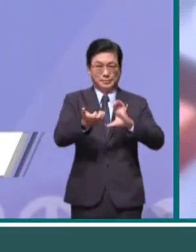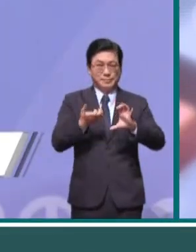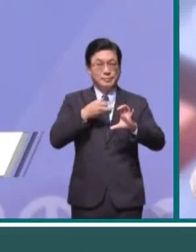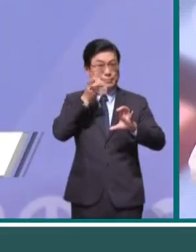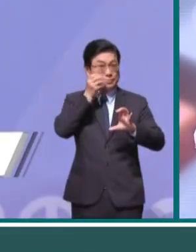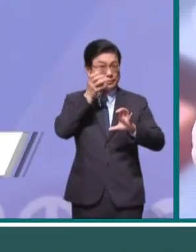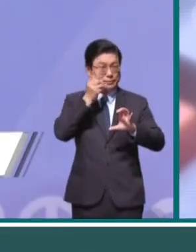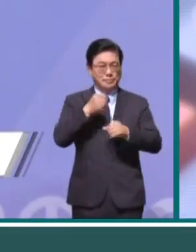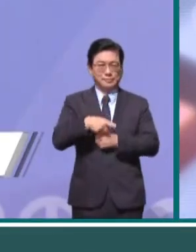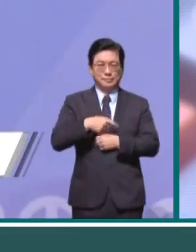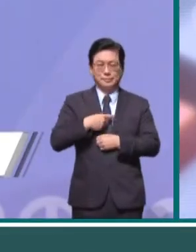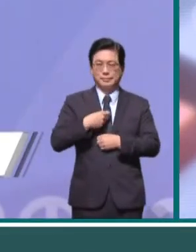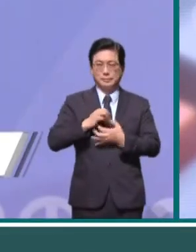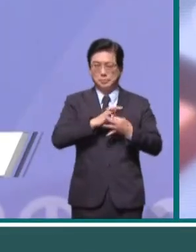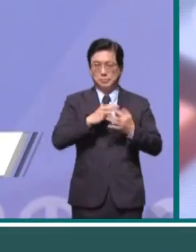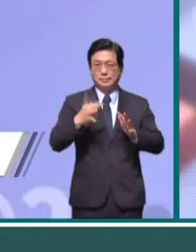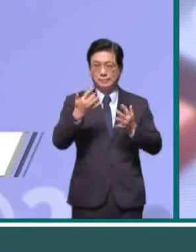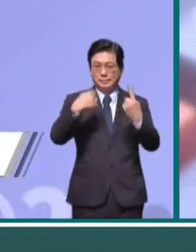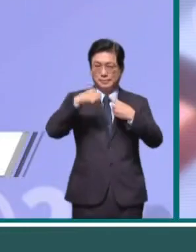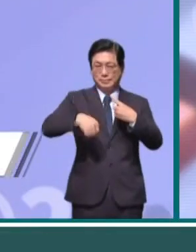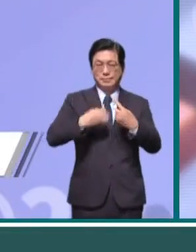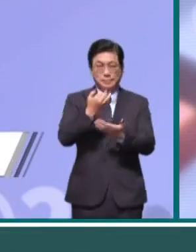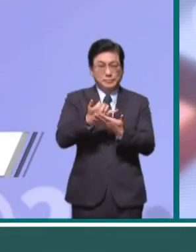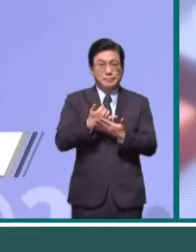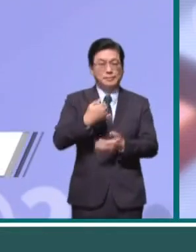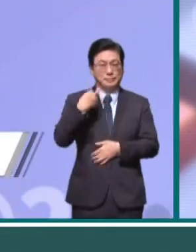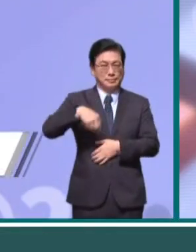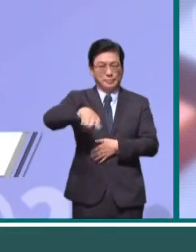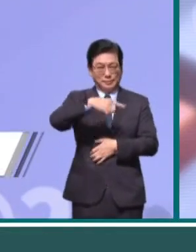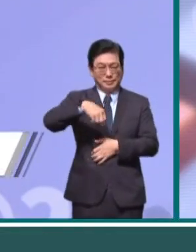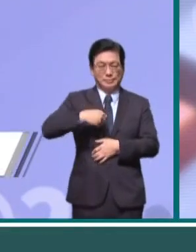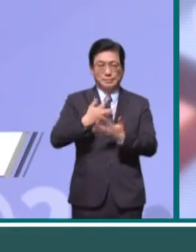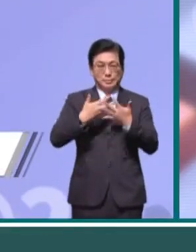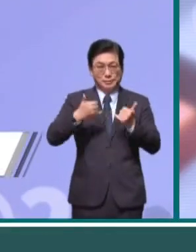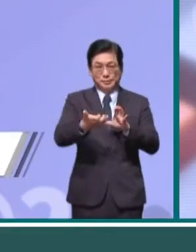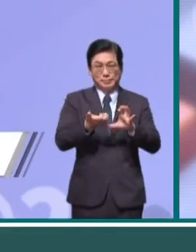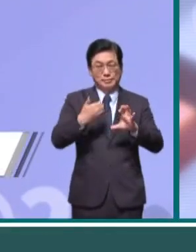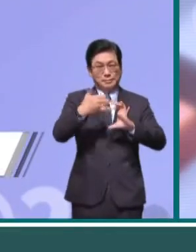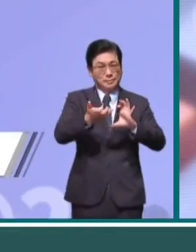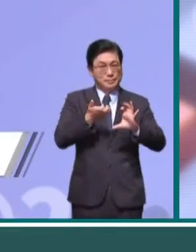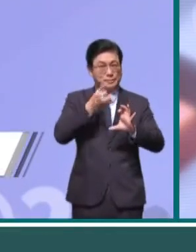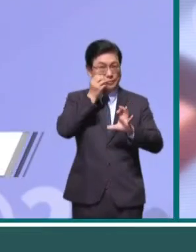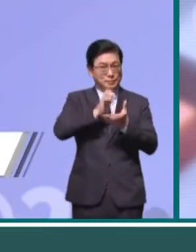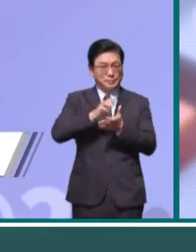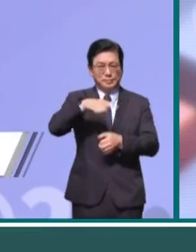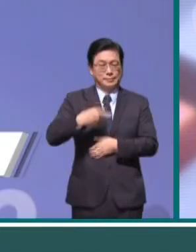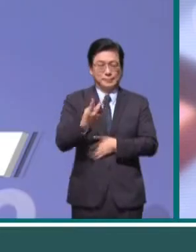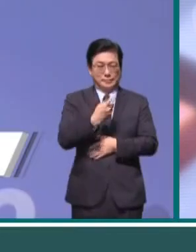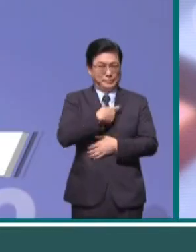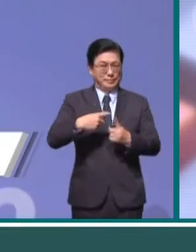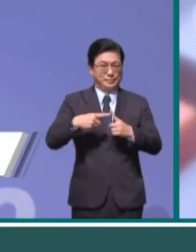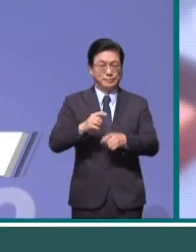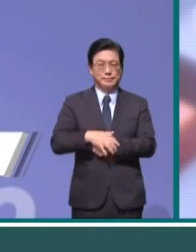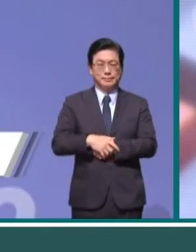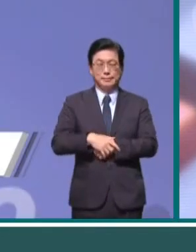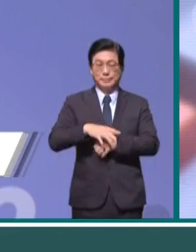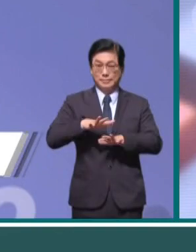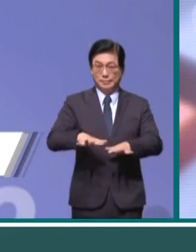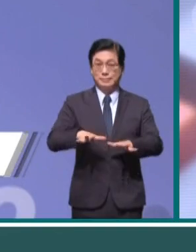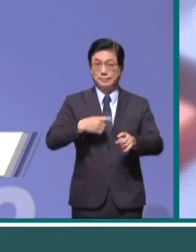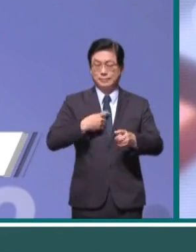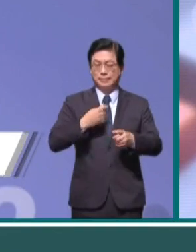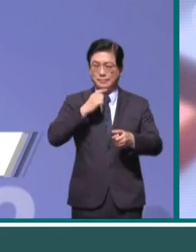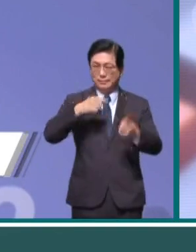的一个团队，可是他却把他推给中央都不合作，然后要不然他还骂这